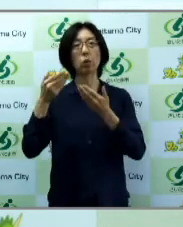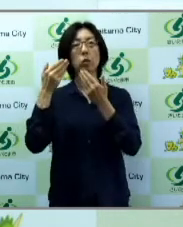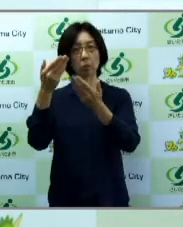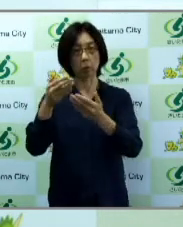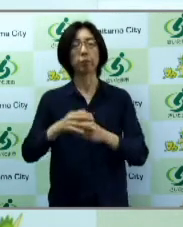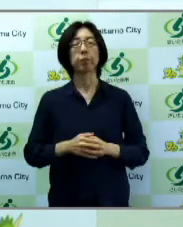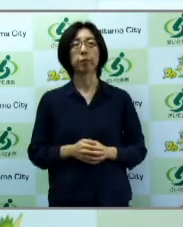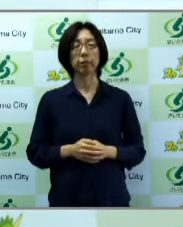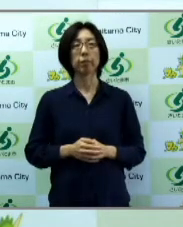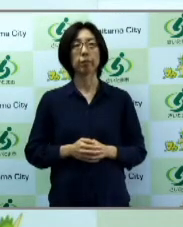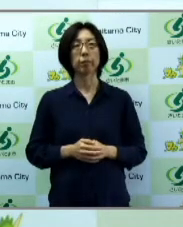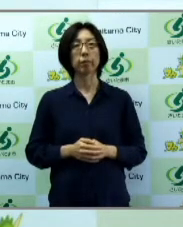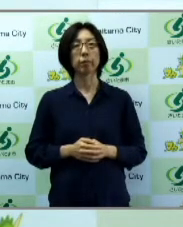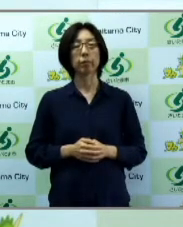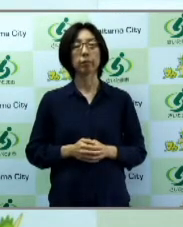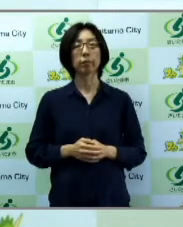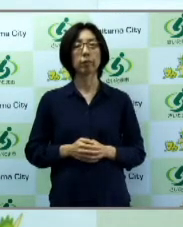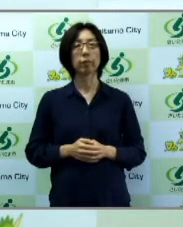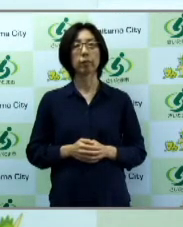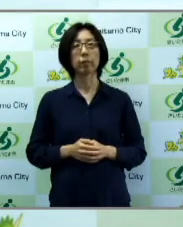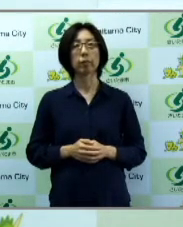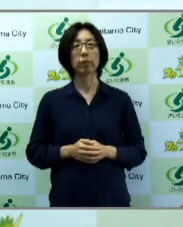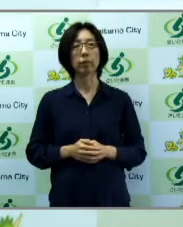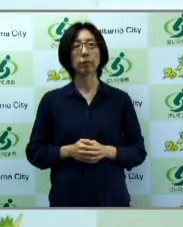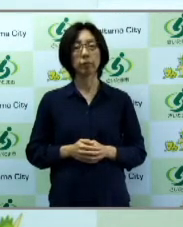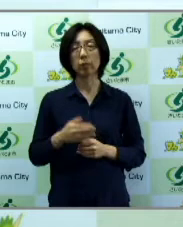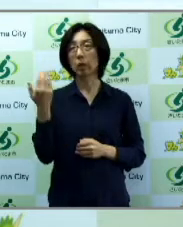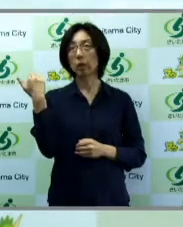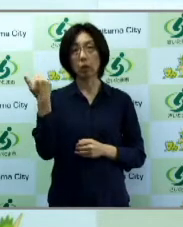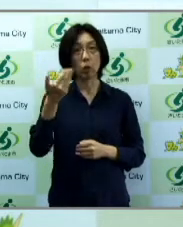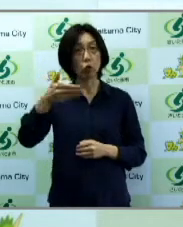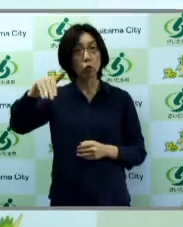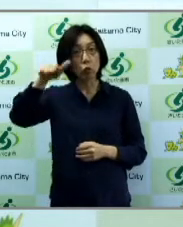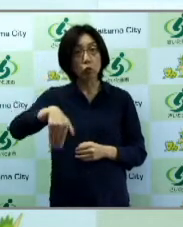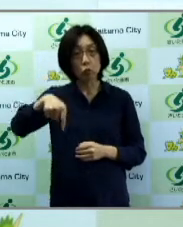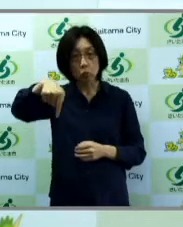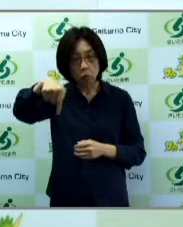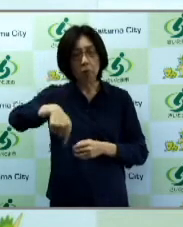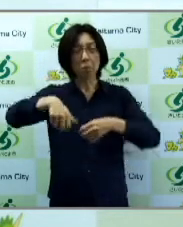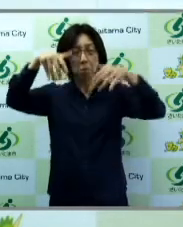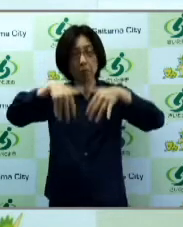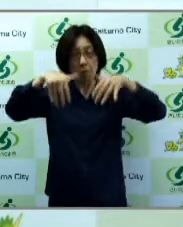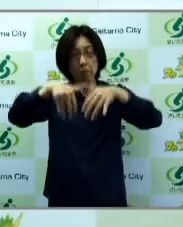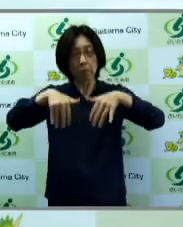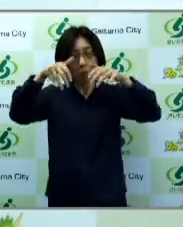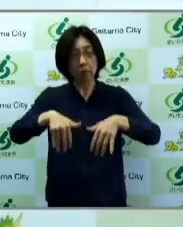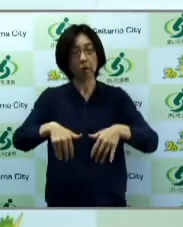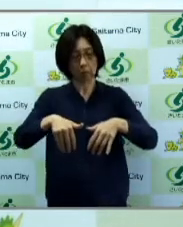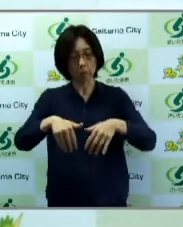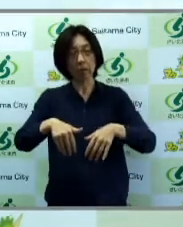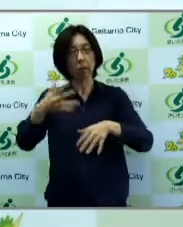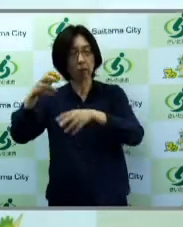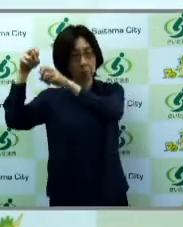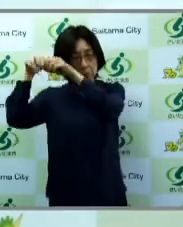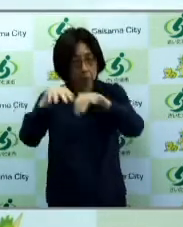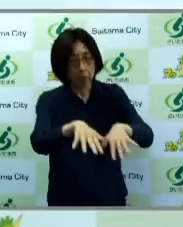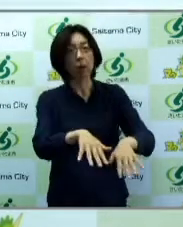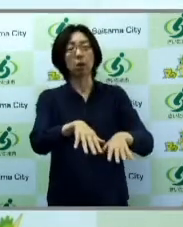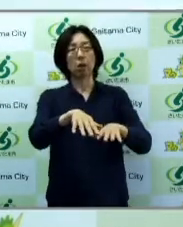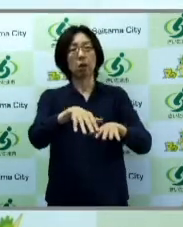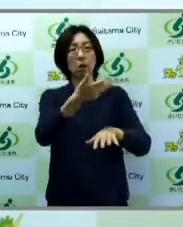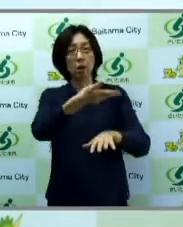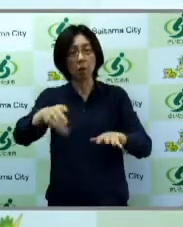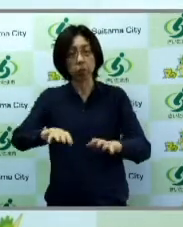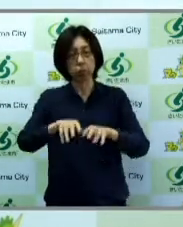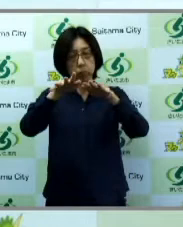先ほど市長冒頭の挨拶にもあったんですが、はい、九州などで豪雨災害が起き、川の氾濫などで死者も出ています。はい、記録